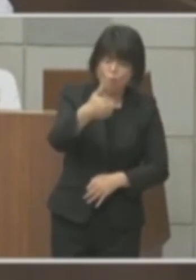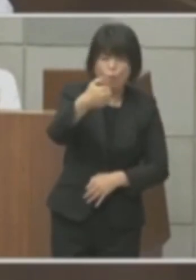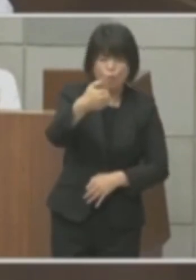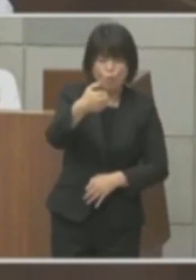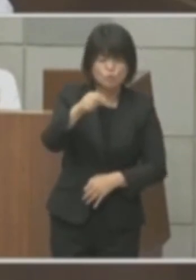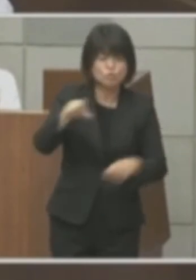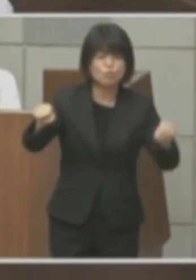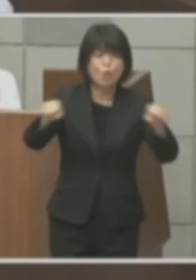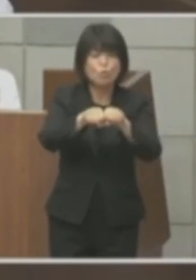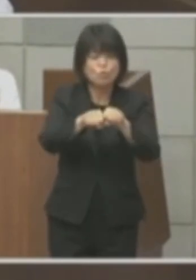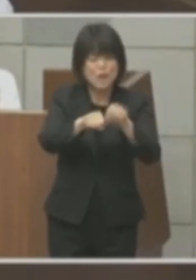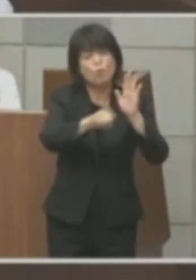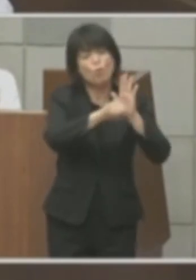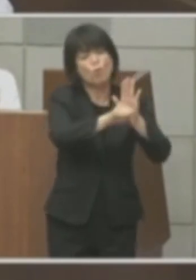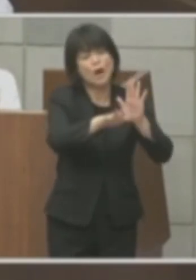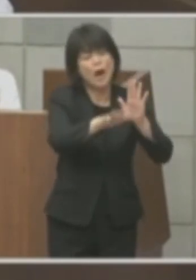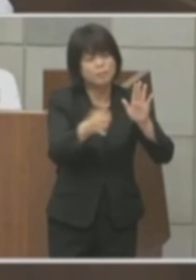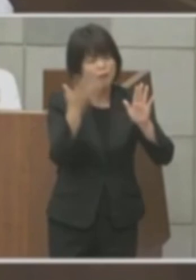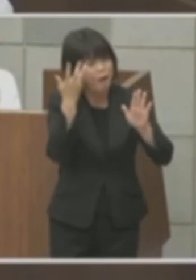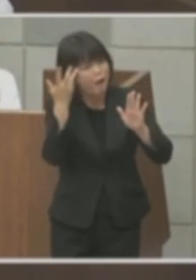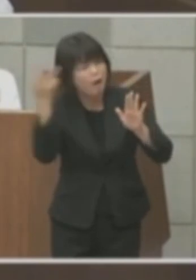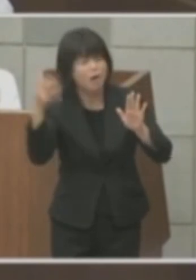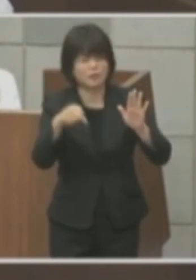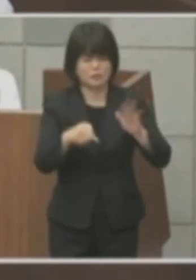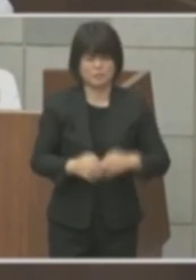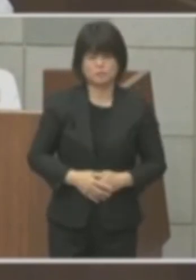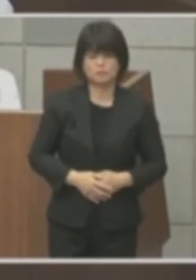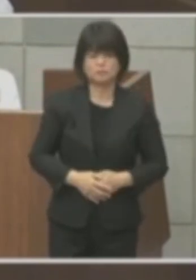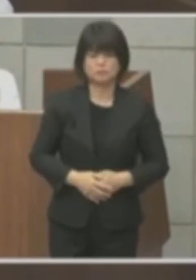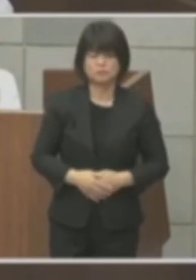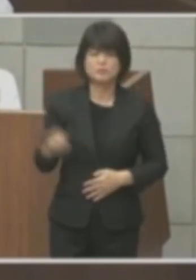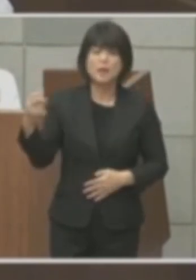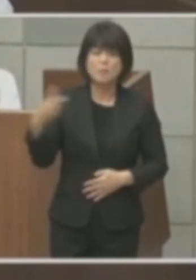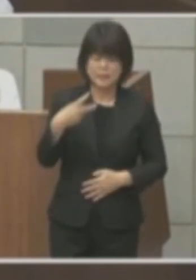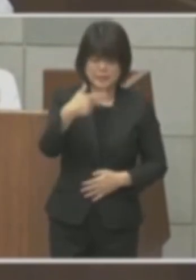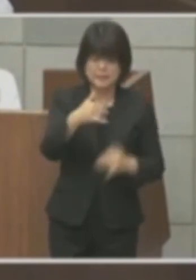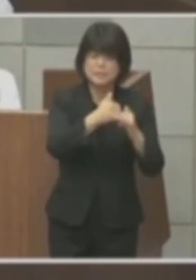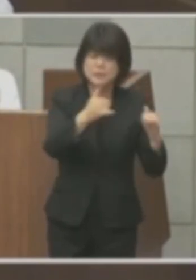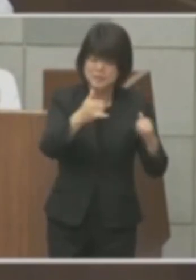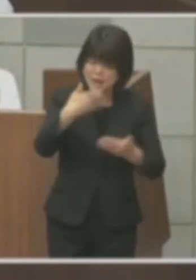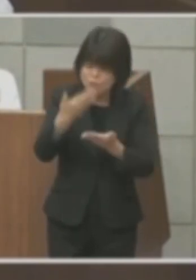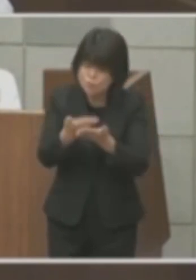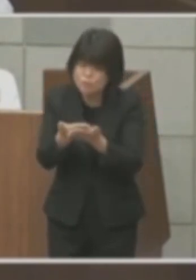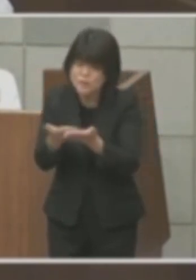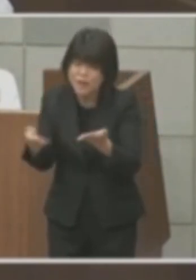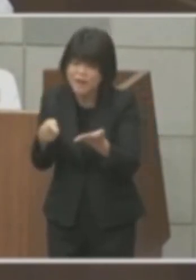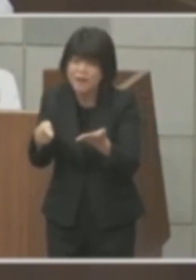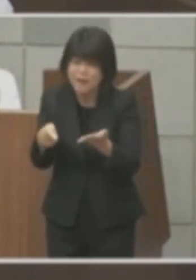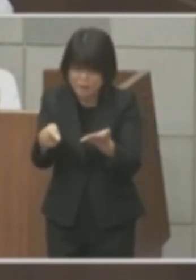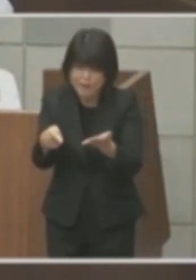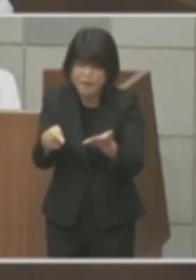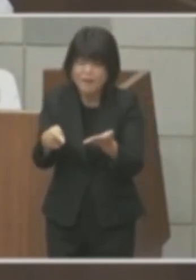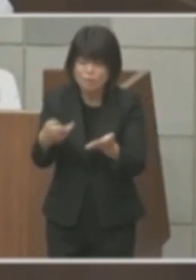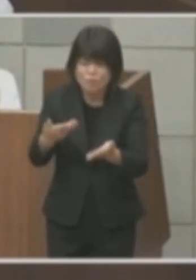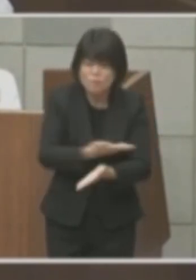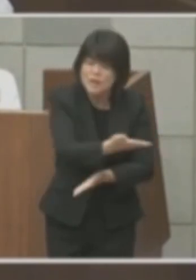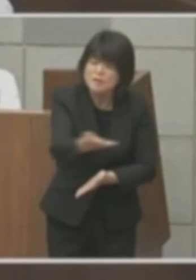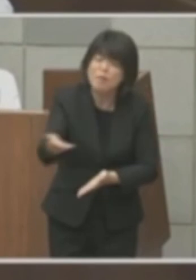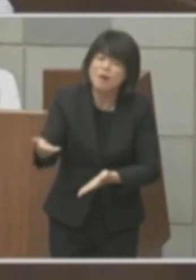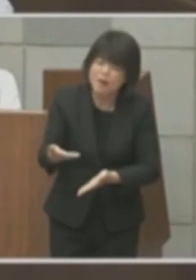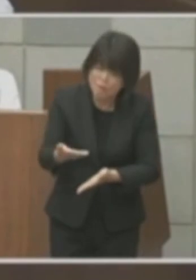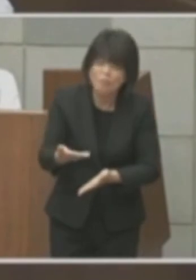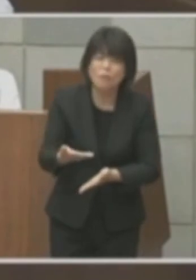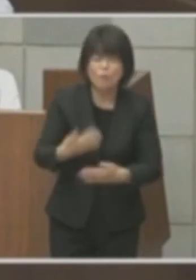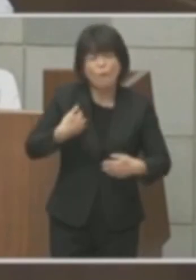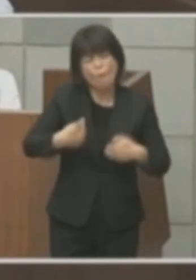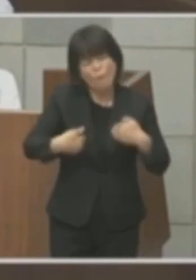超える効果があったものと考えております。また、市民や飲食店等の事業者の皆様方からも多